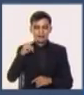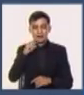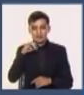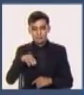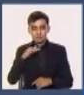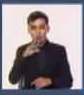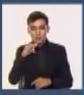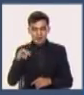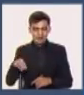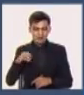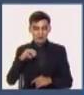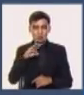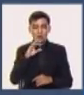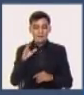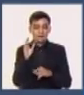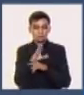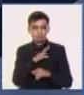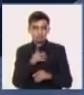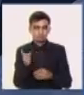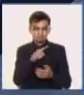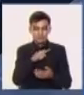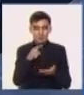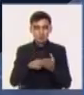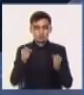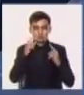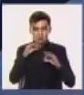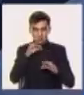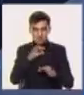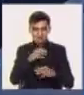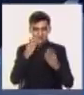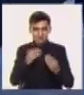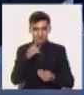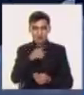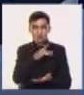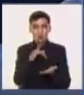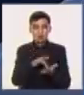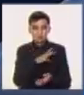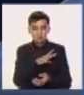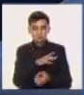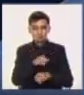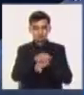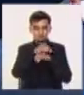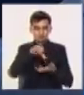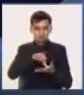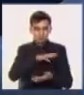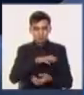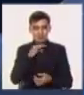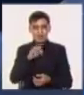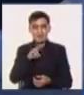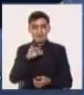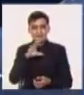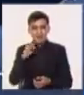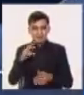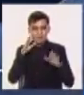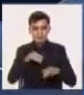обороны проработать этот вопрос. А тем временем этот город охватили протесты. Митинги в столице Ливана переросли